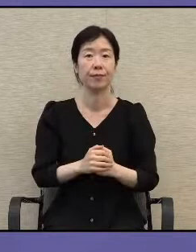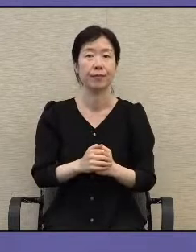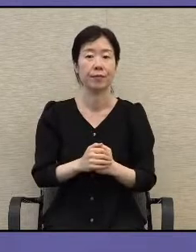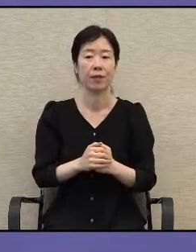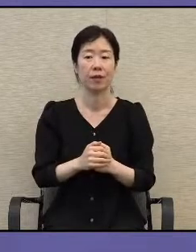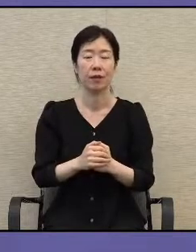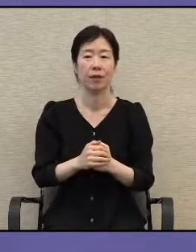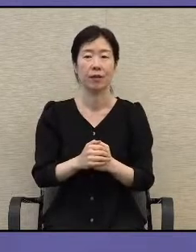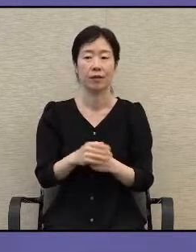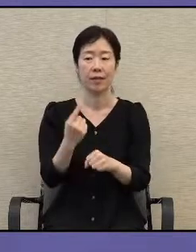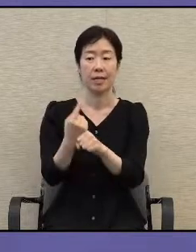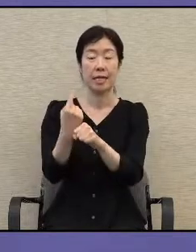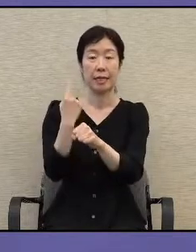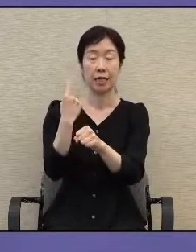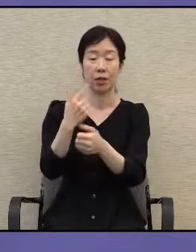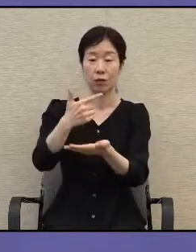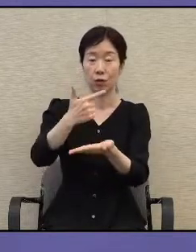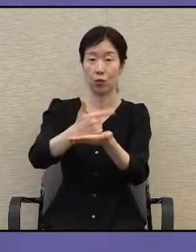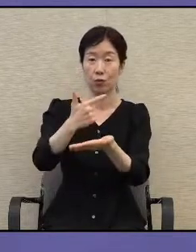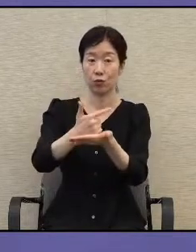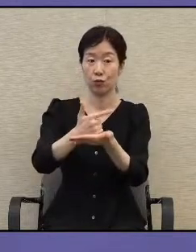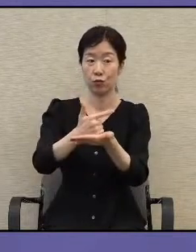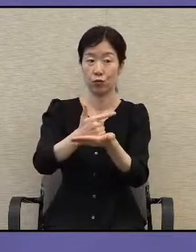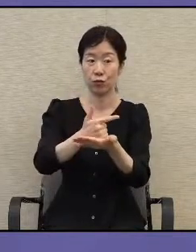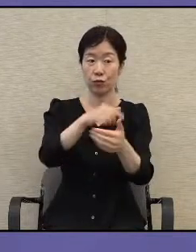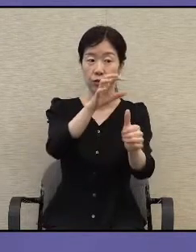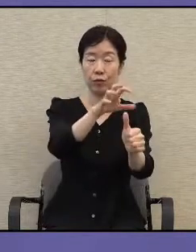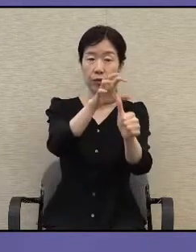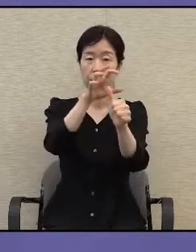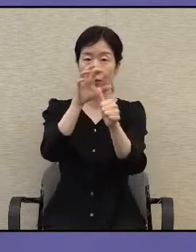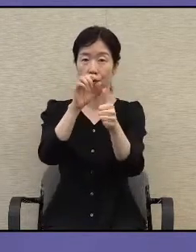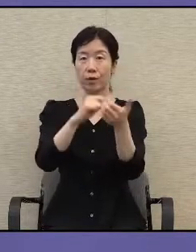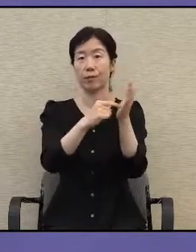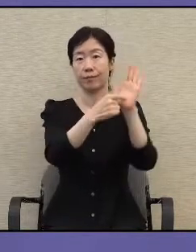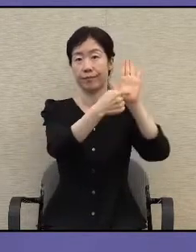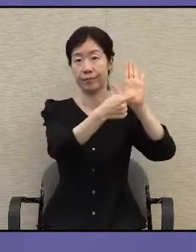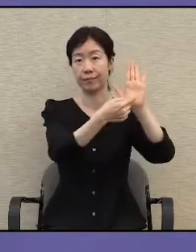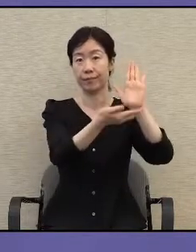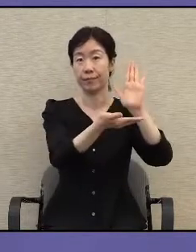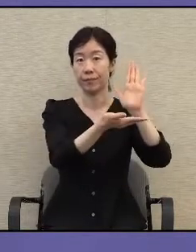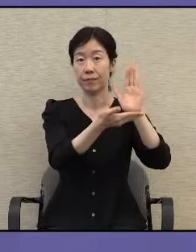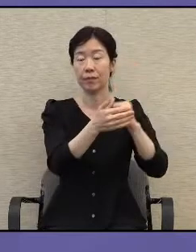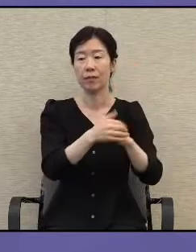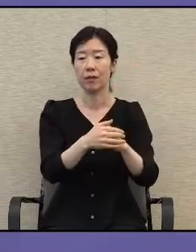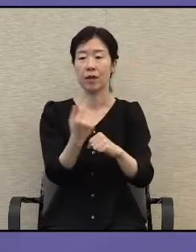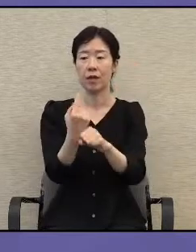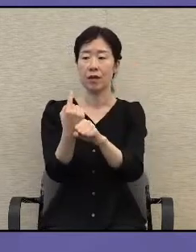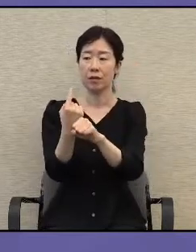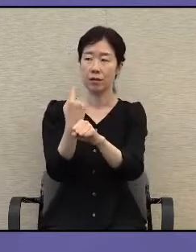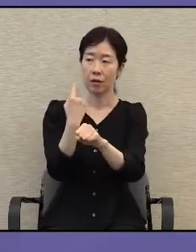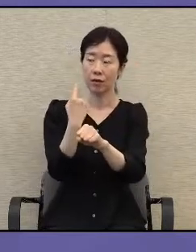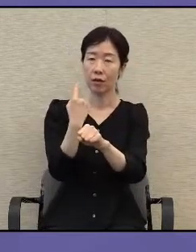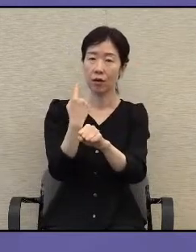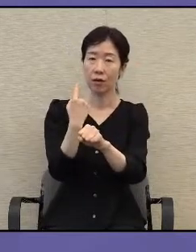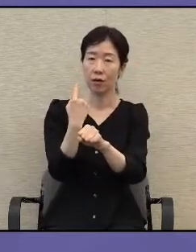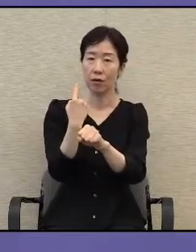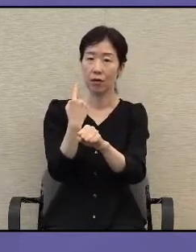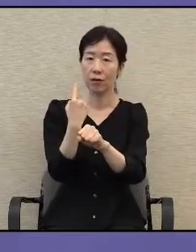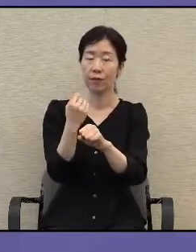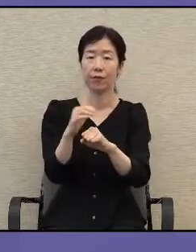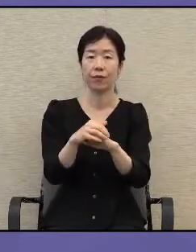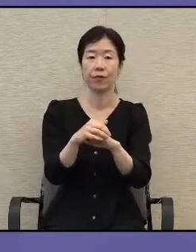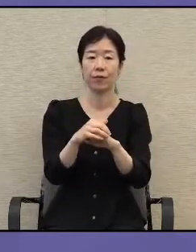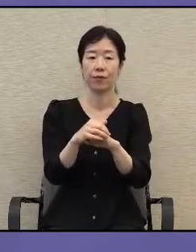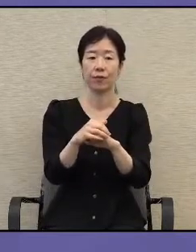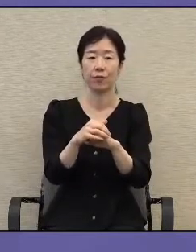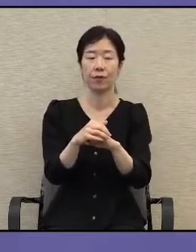이 21년도 발간한 논문들을 중심으로 좀 살펴보면, 그래서 저희 작년 데이터를 비교해 봤는데요. 우울 위험군 비율이 작년에